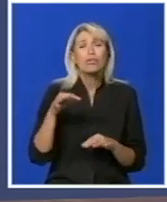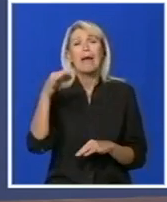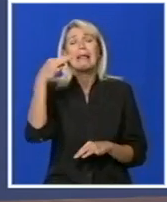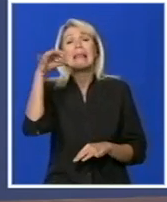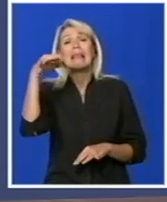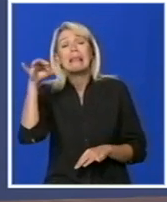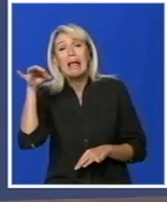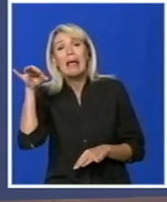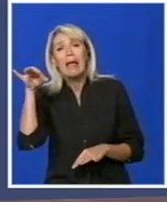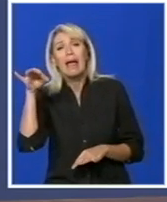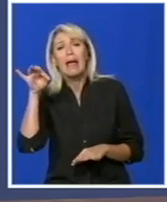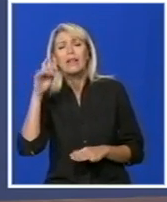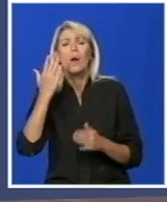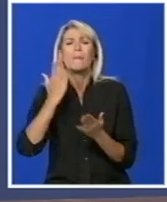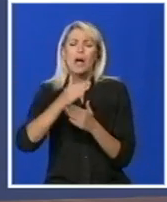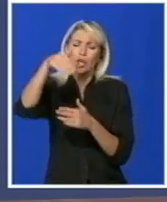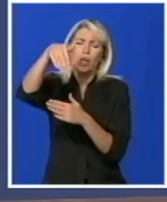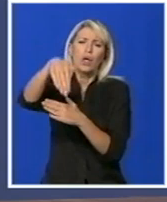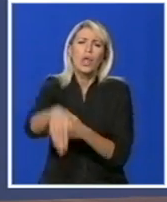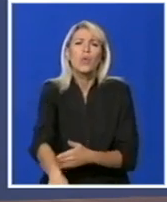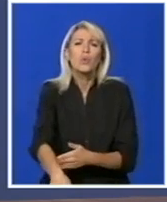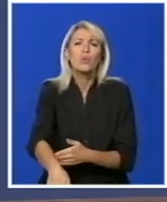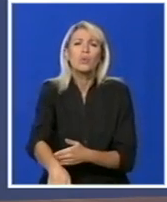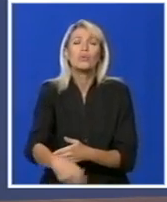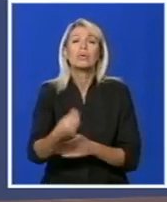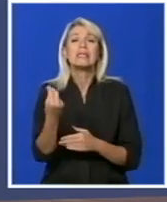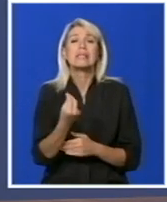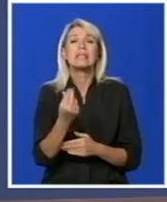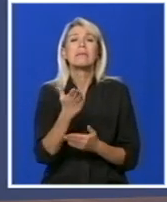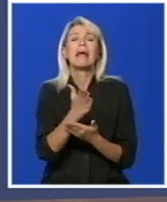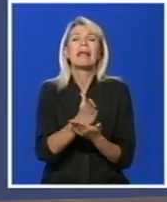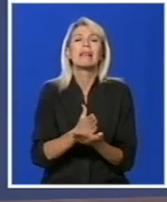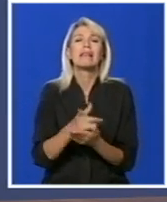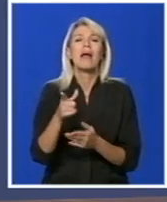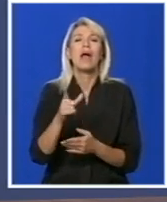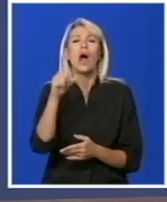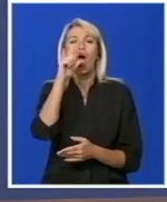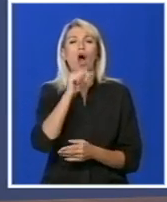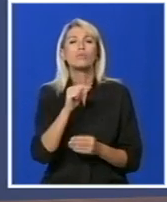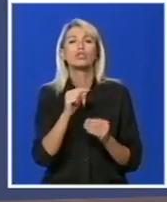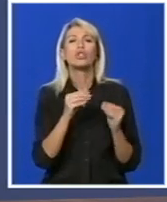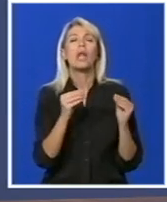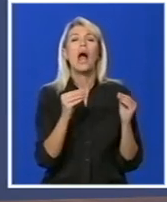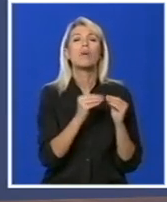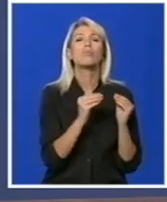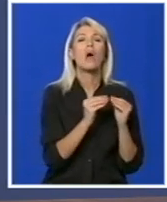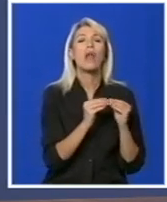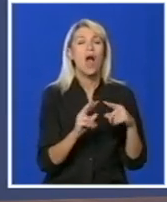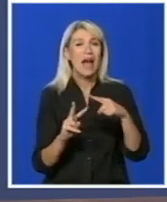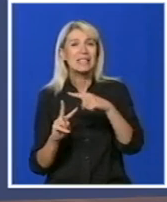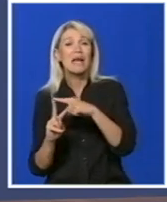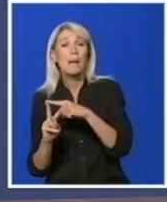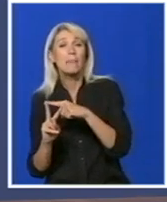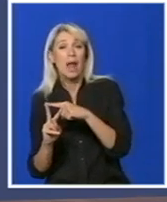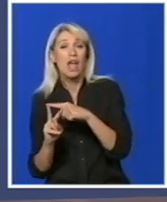kraju, na krajnjem jugu, situaciju u delu opština Bujanovac i Preševo, i